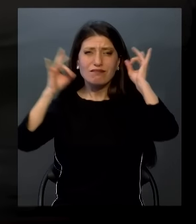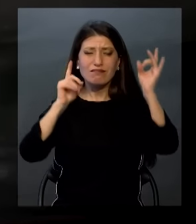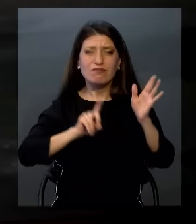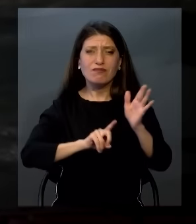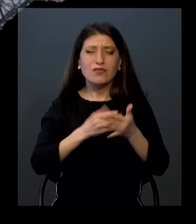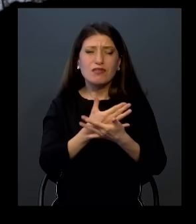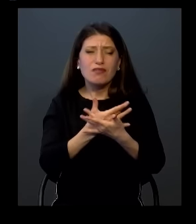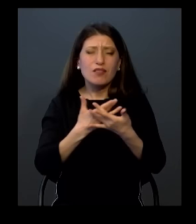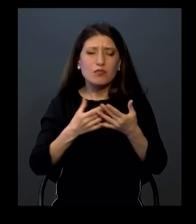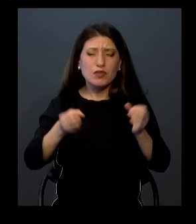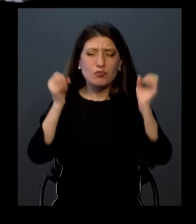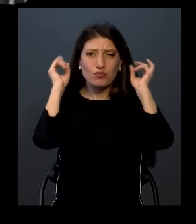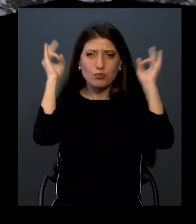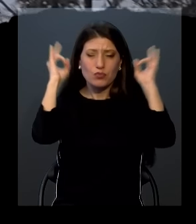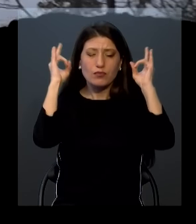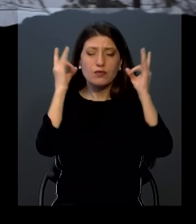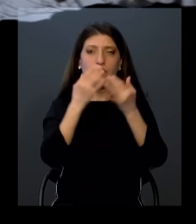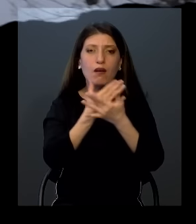տարբեր տրամաչափի զենքեր։